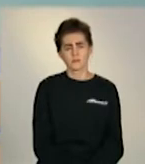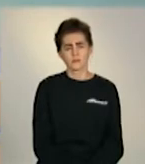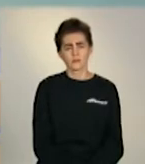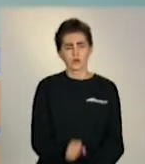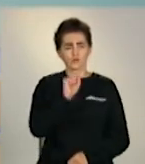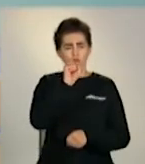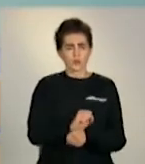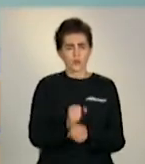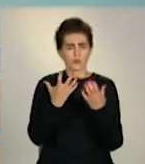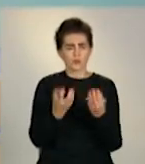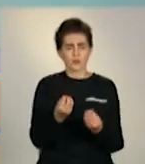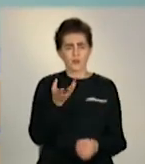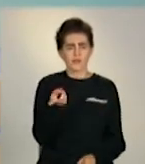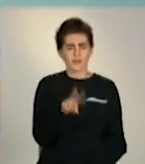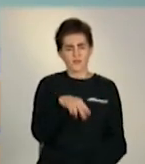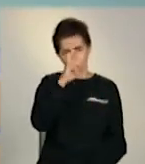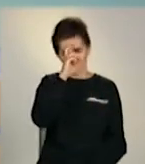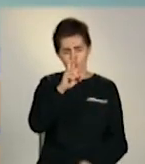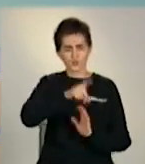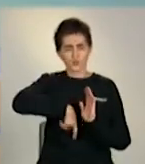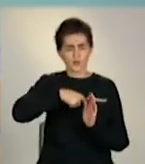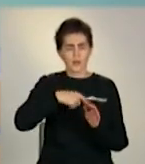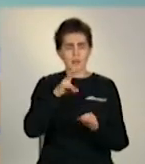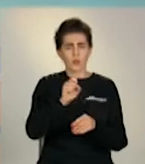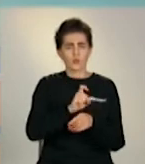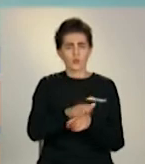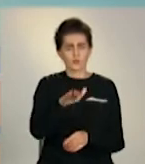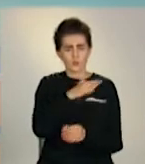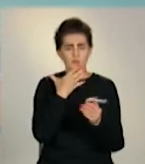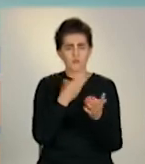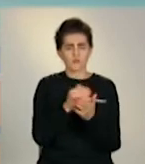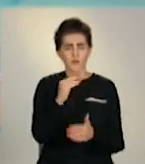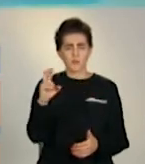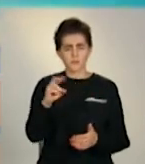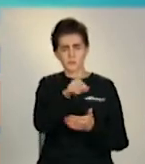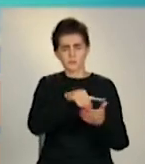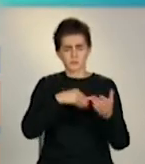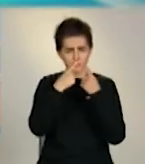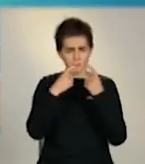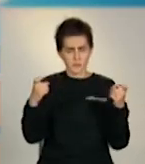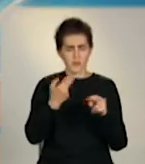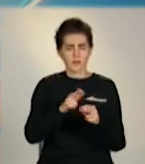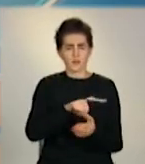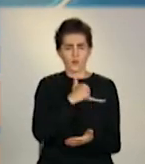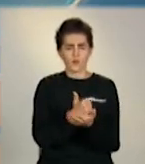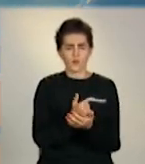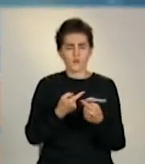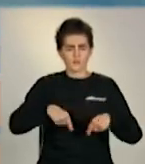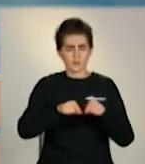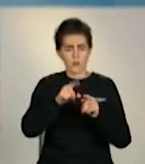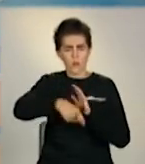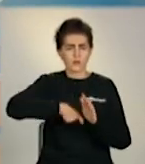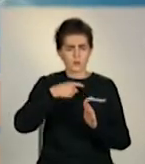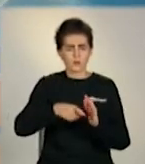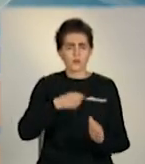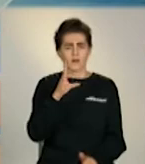Зупинено також дві державні шахти на Донеччині. Про це на своїй сторінці у Фейсбуці повідомив голова Незалежної профспілки гірників